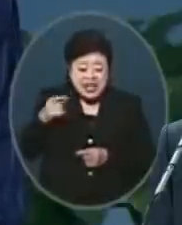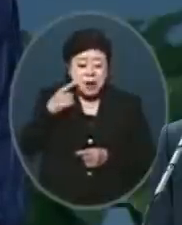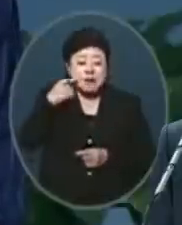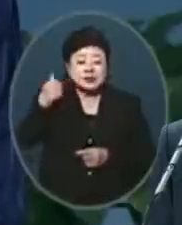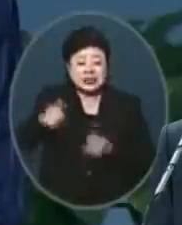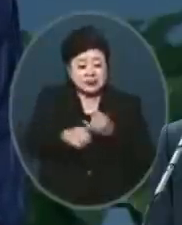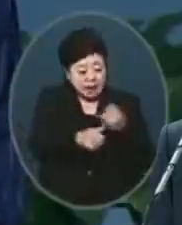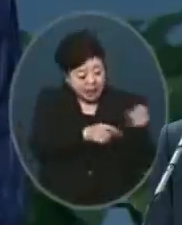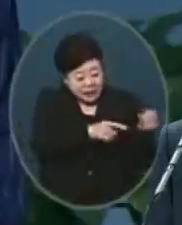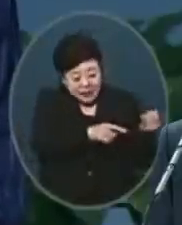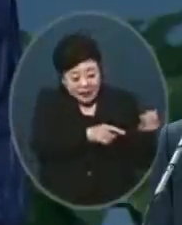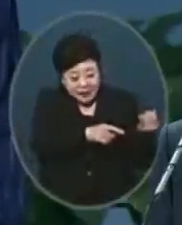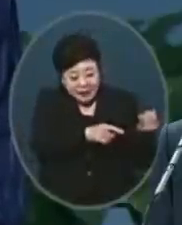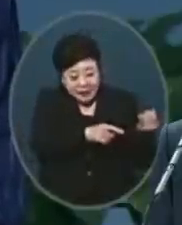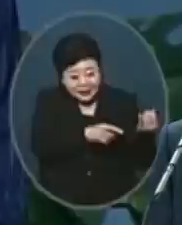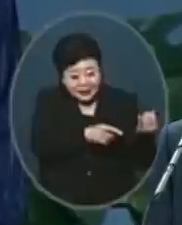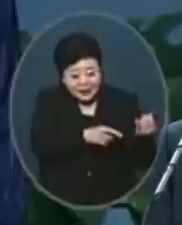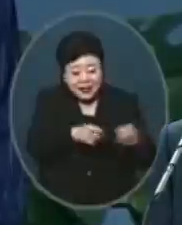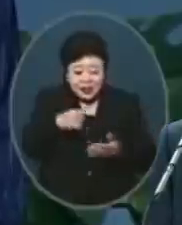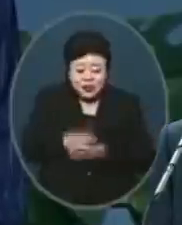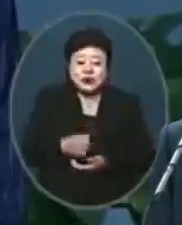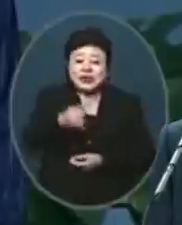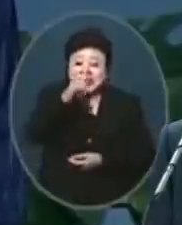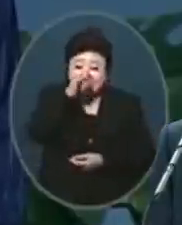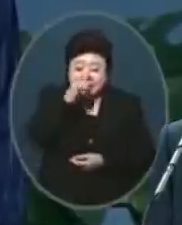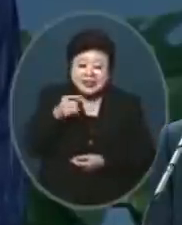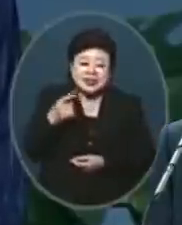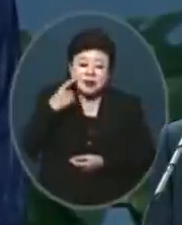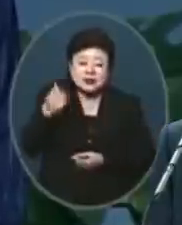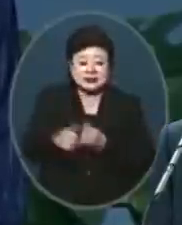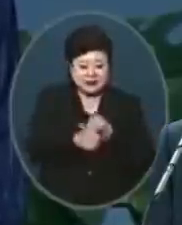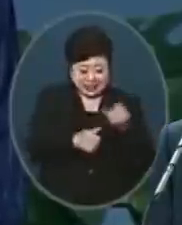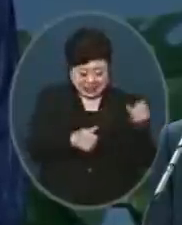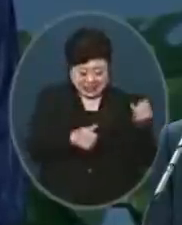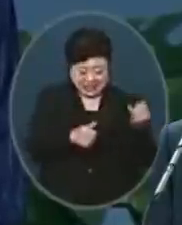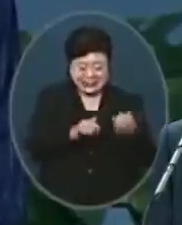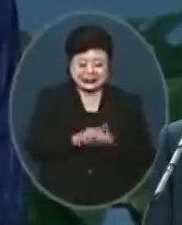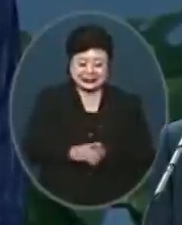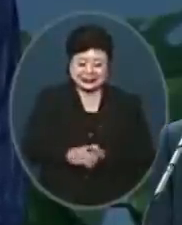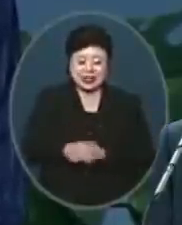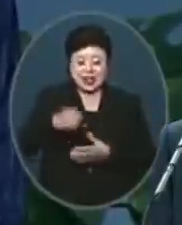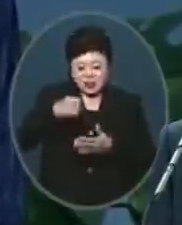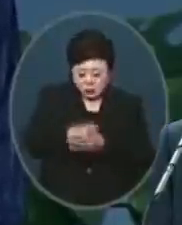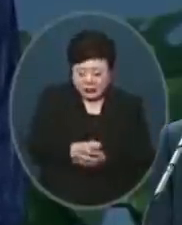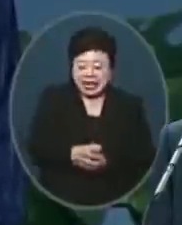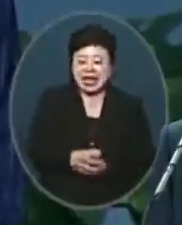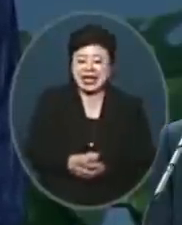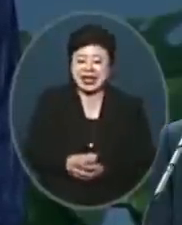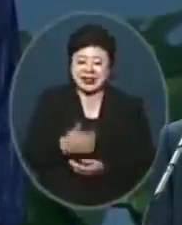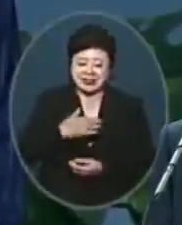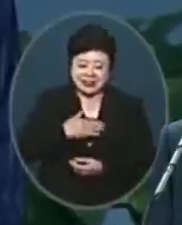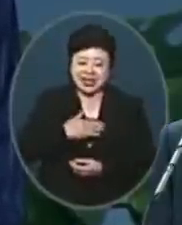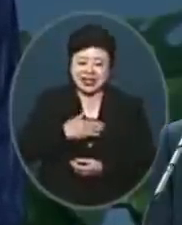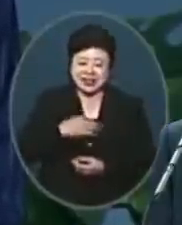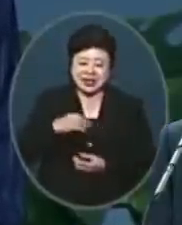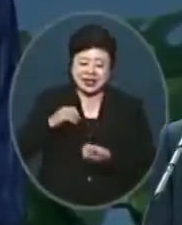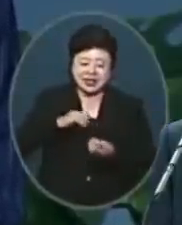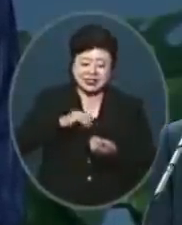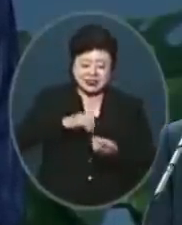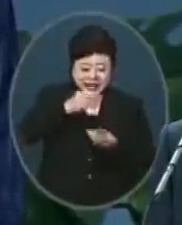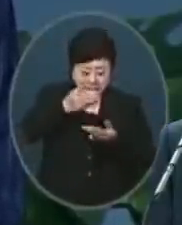목사의 아내라고 하니까 용기가 있는 목사의 아내라. 그 용기가 내게